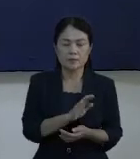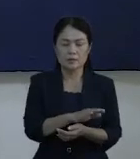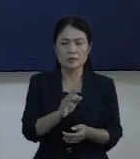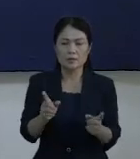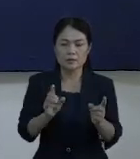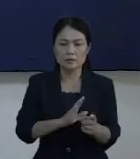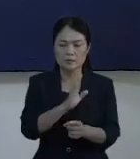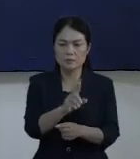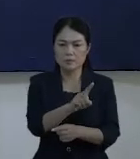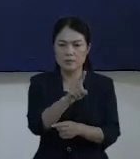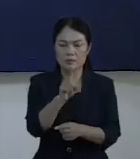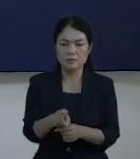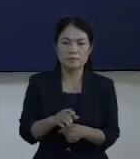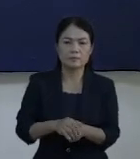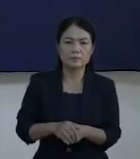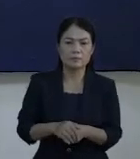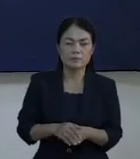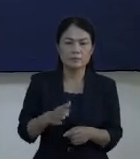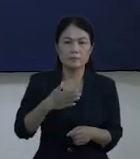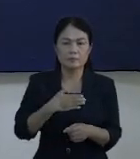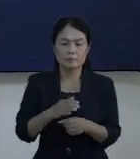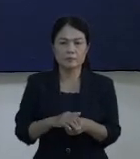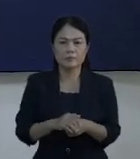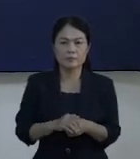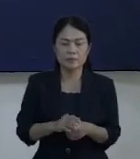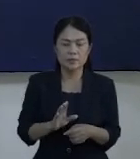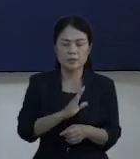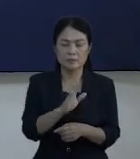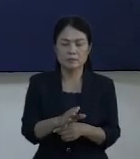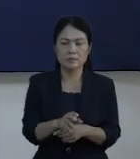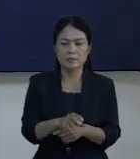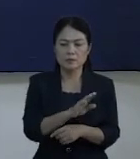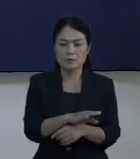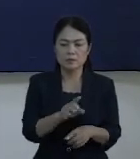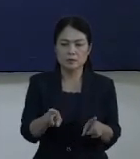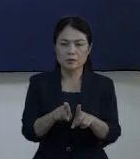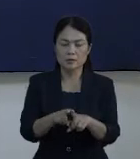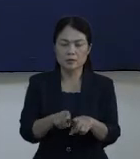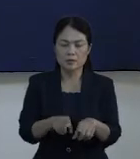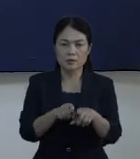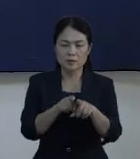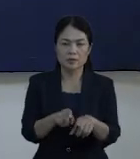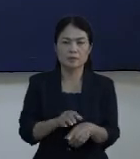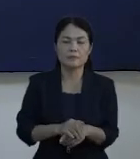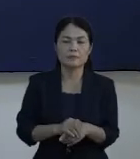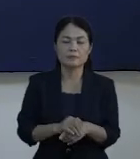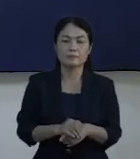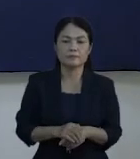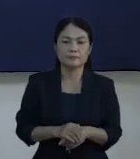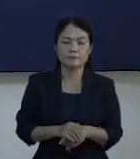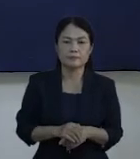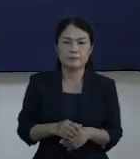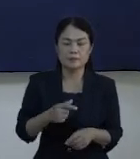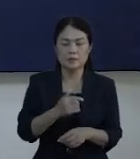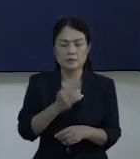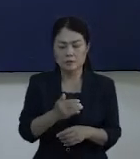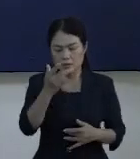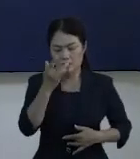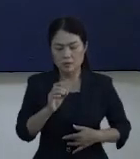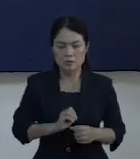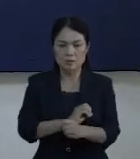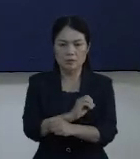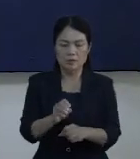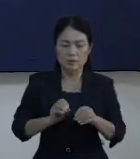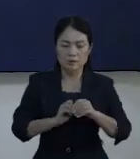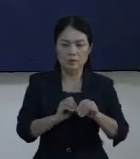đừng ọc nế sọc bài tế lúc rú cô sọc sạp bài con cô đừng ọc nế đây và đây xa tay chúng mưu Covid